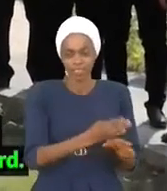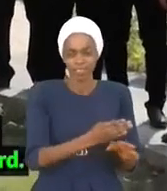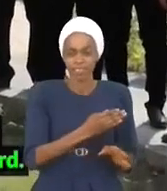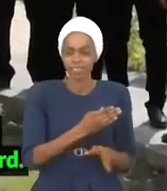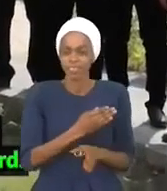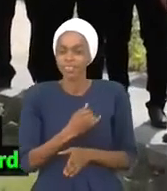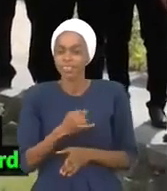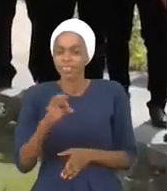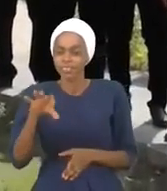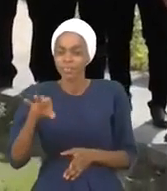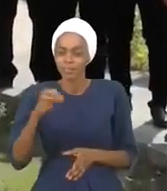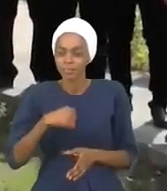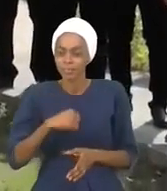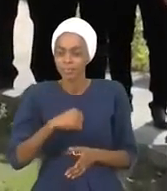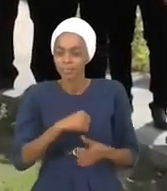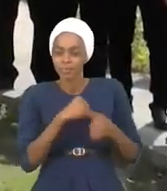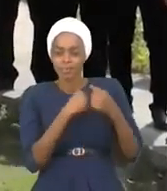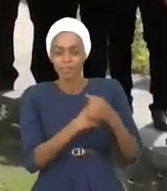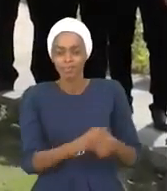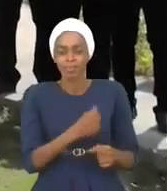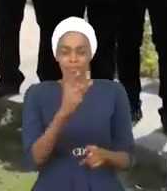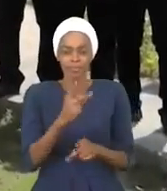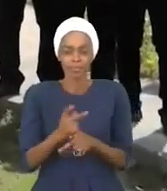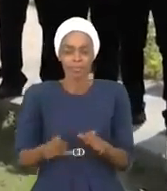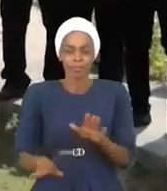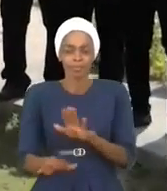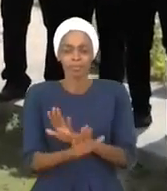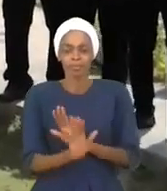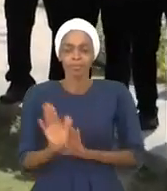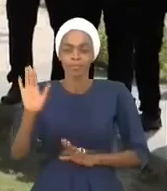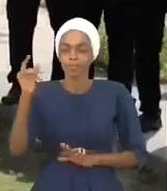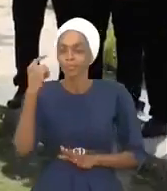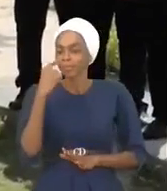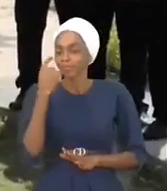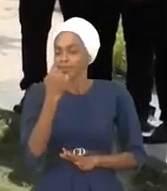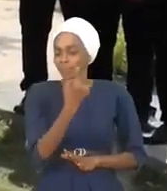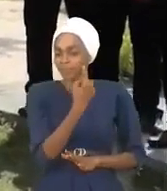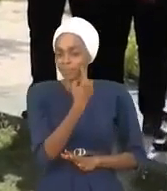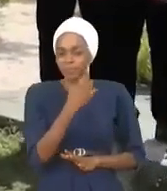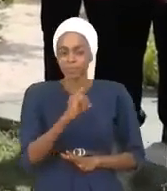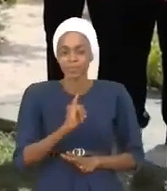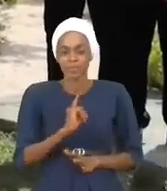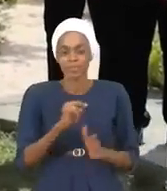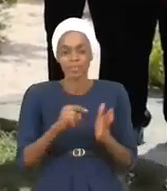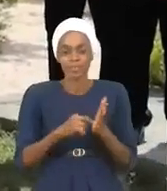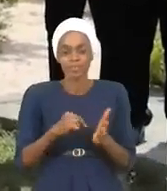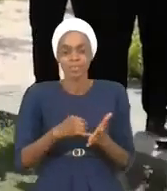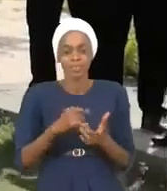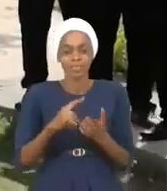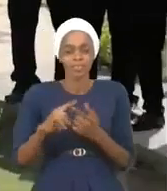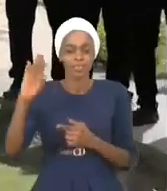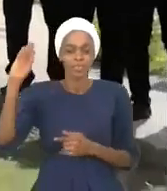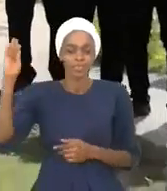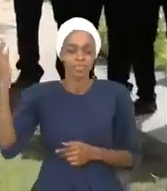جوا عينك، انا مديون للنعمة انا مديون لصليبك.